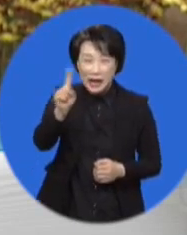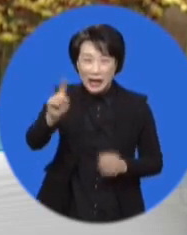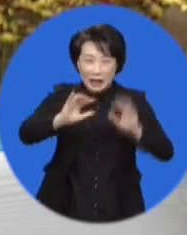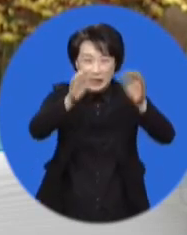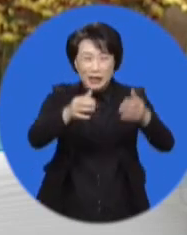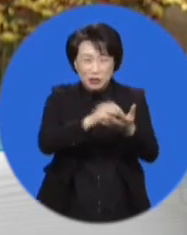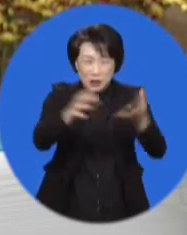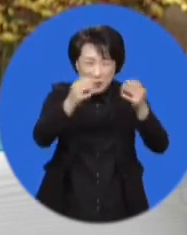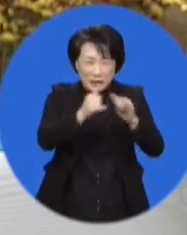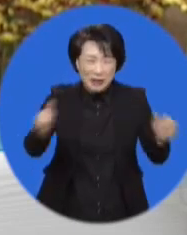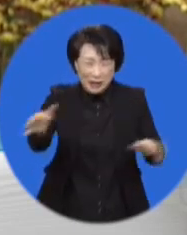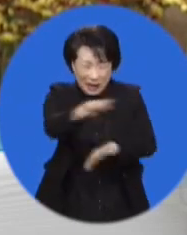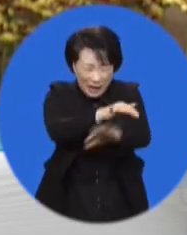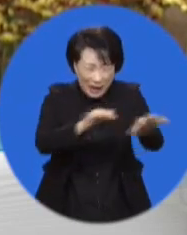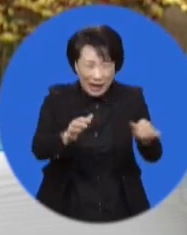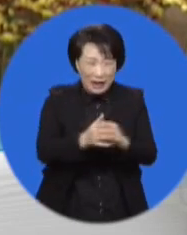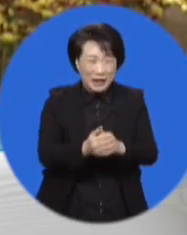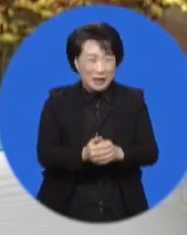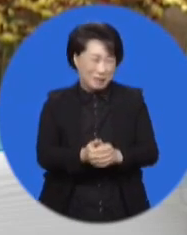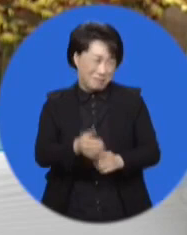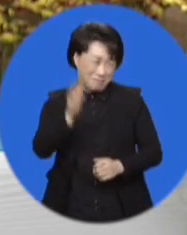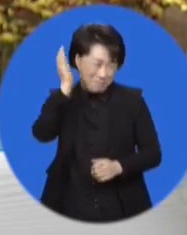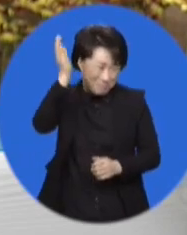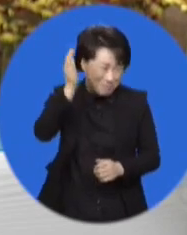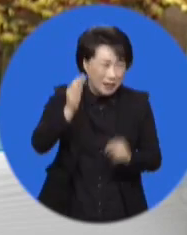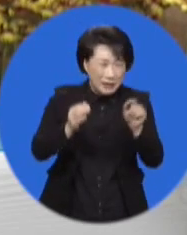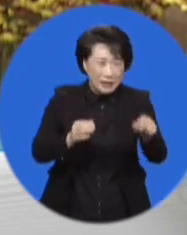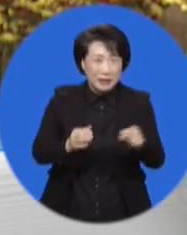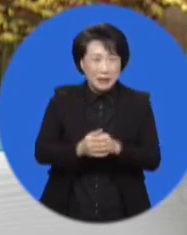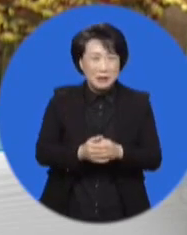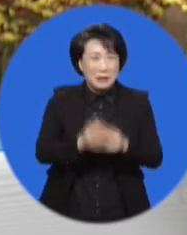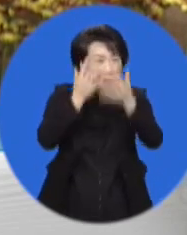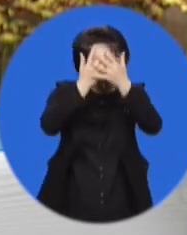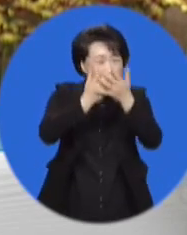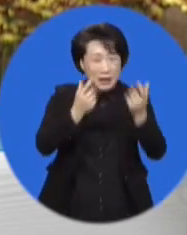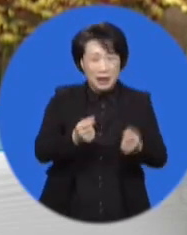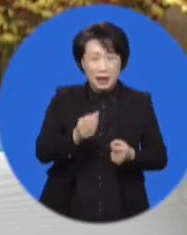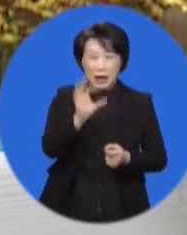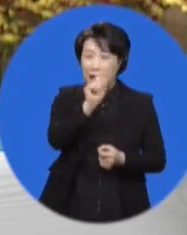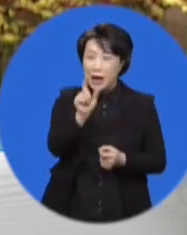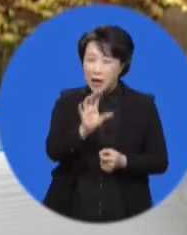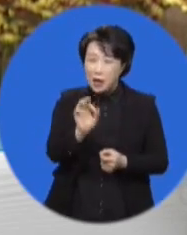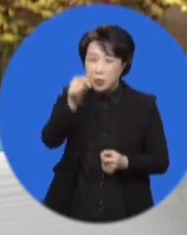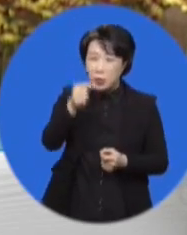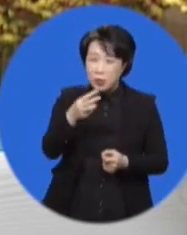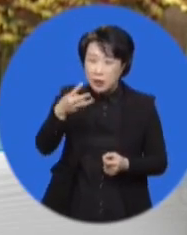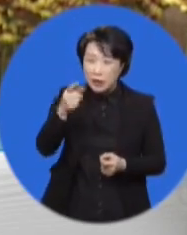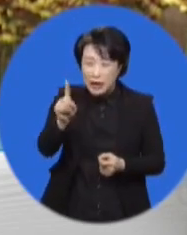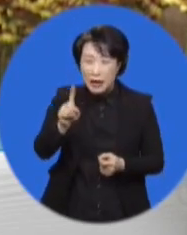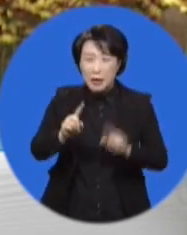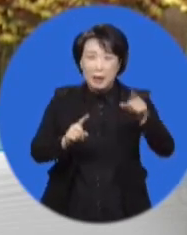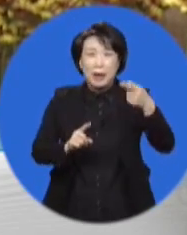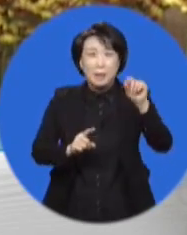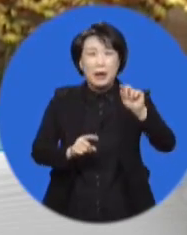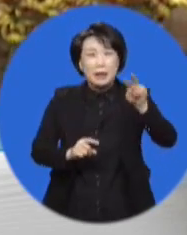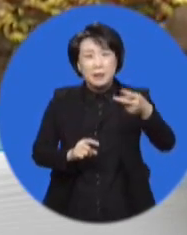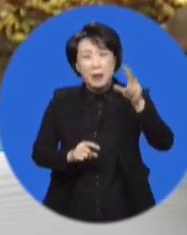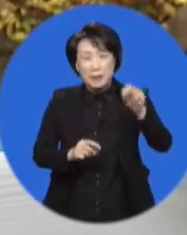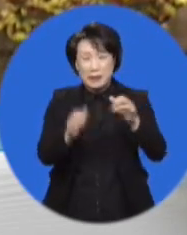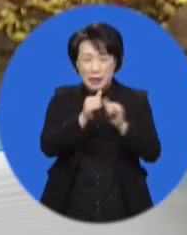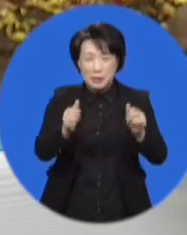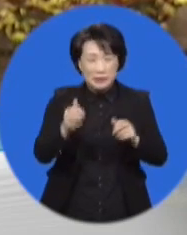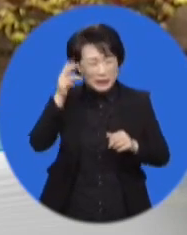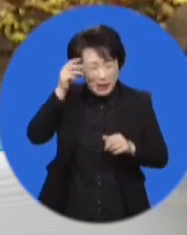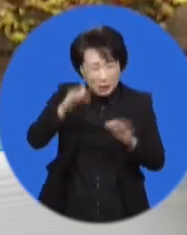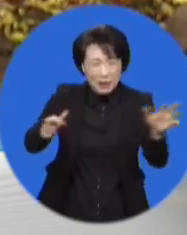많은 군중이 모여서 집회하는 현장이 보이고 앙골라. 100만, 200만이 모여서 사모하면서 은혜 받는